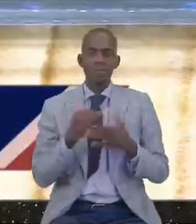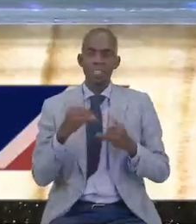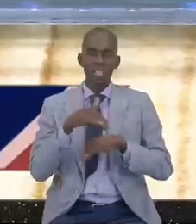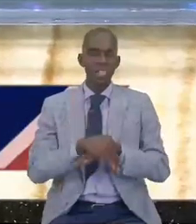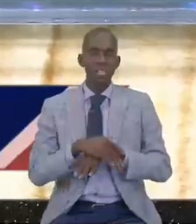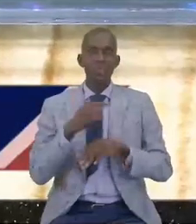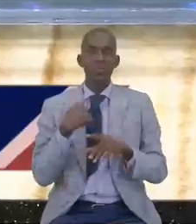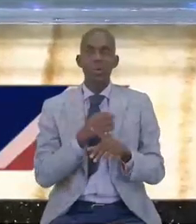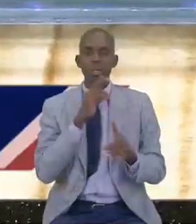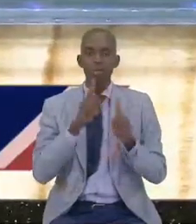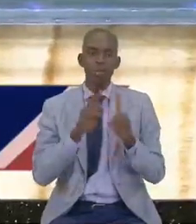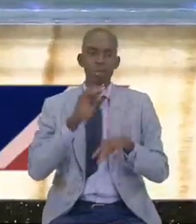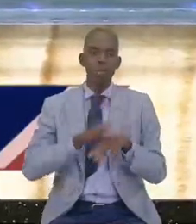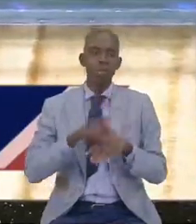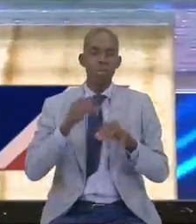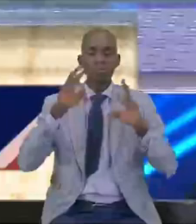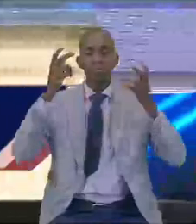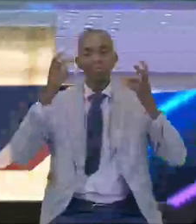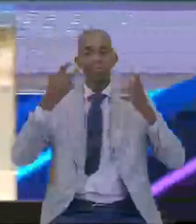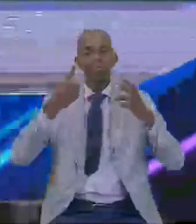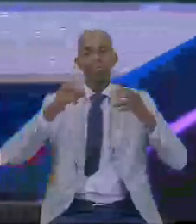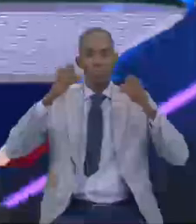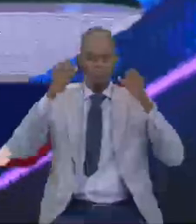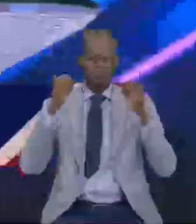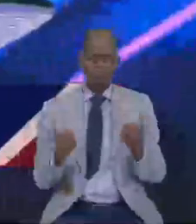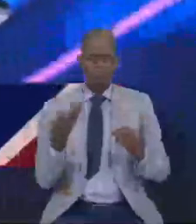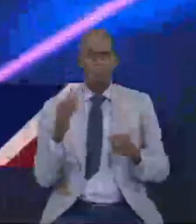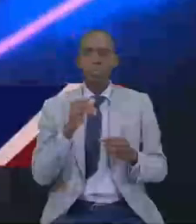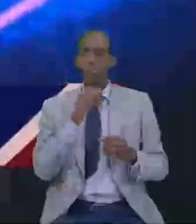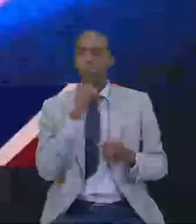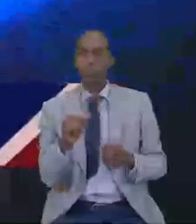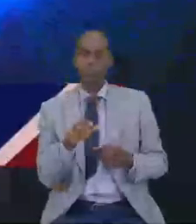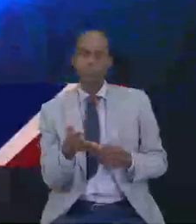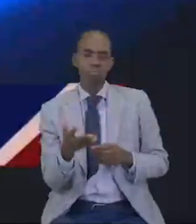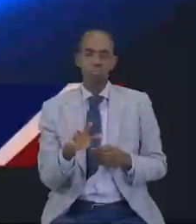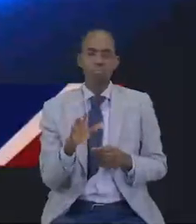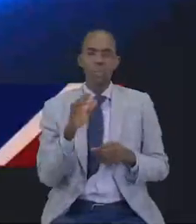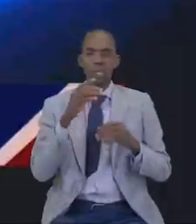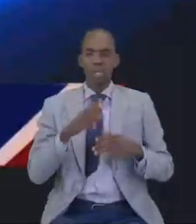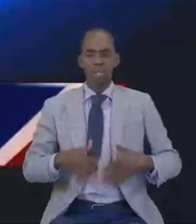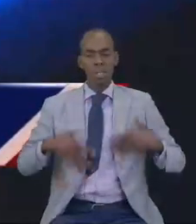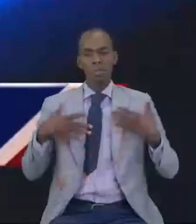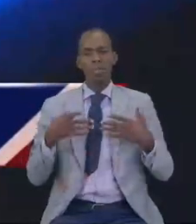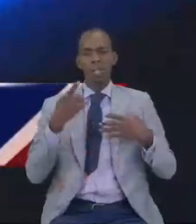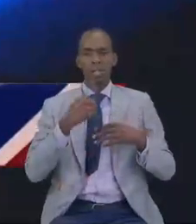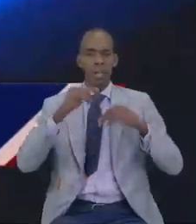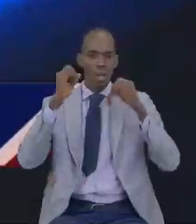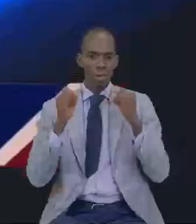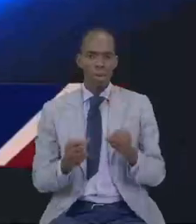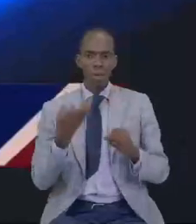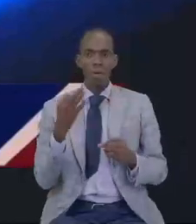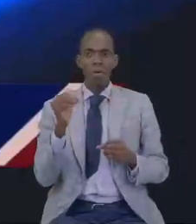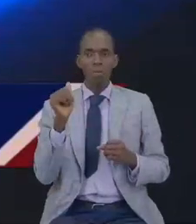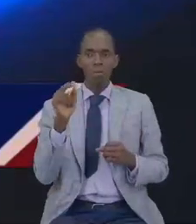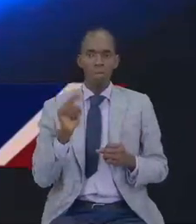de la puissance d'une vie non compromettante. La puissance d'une vie non